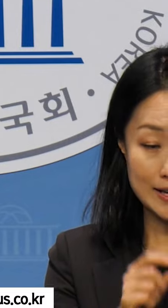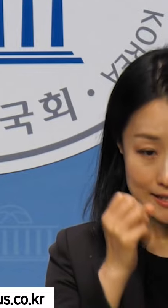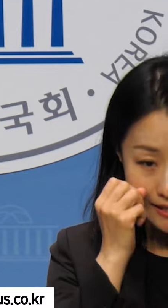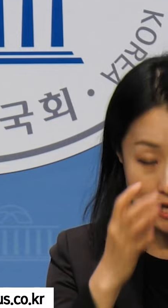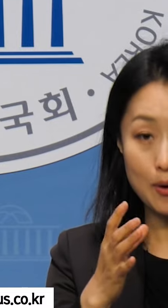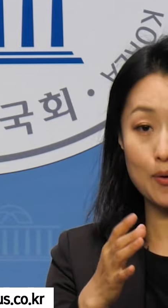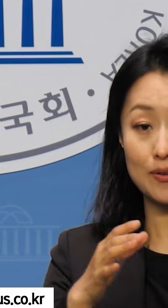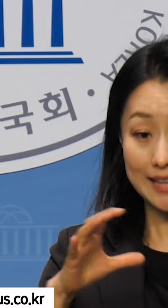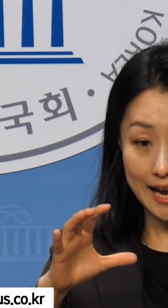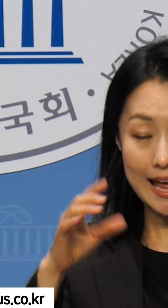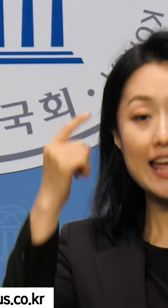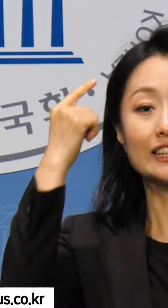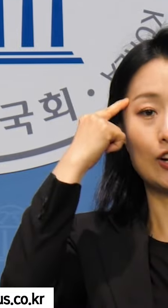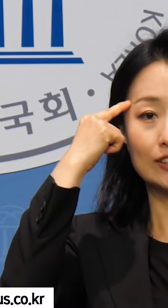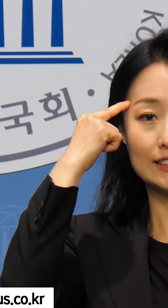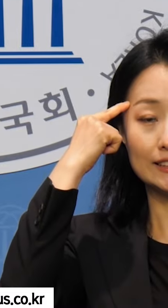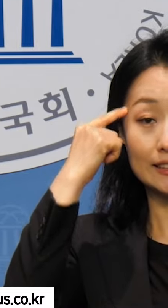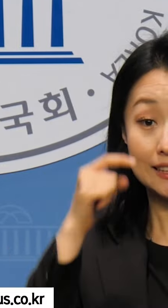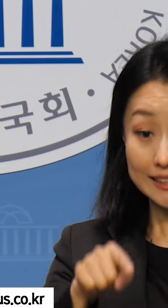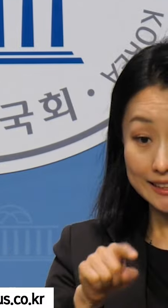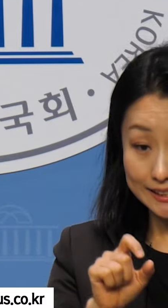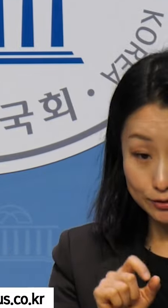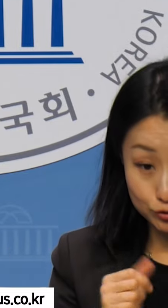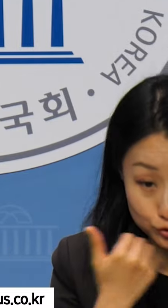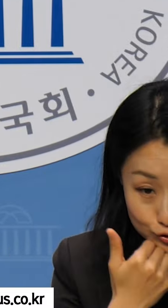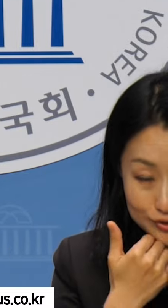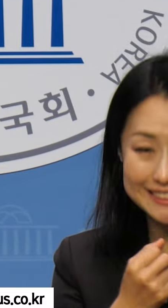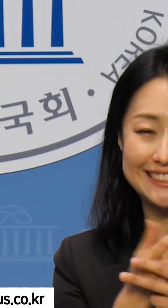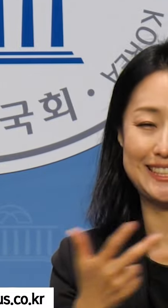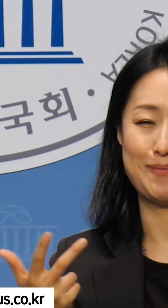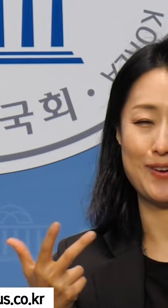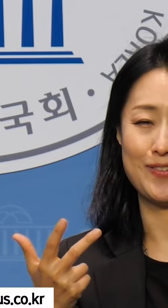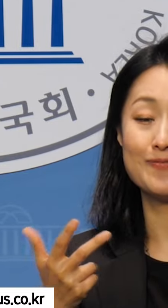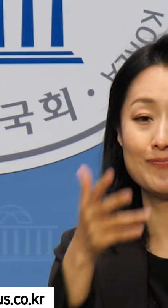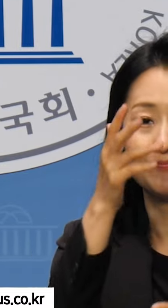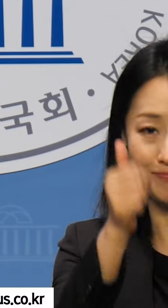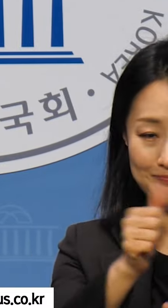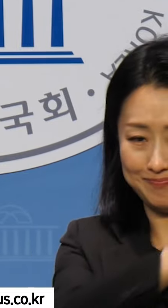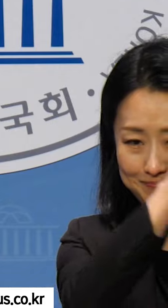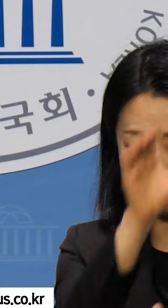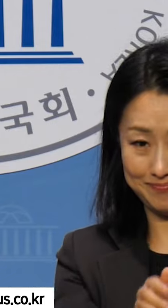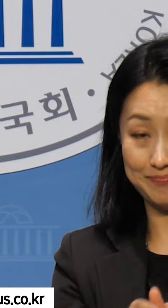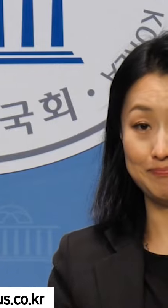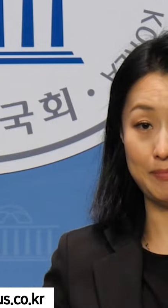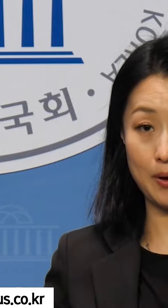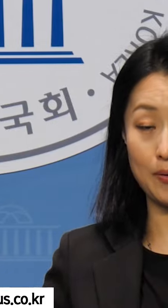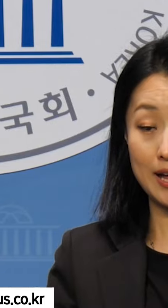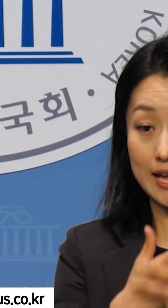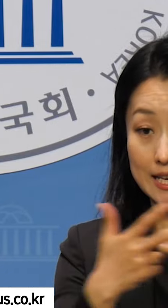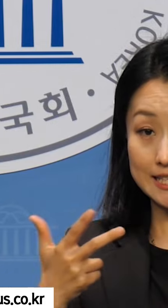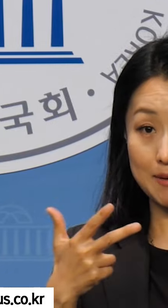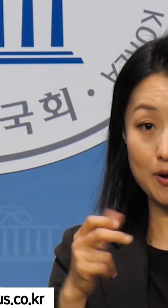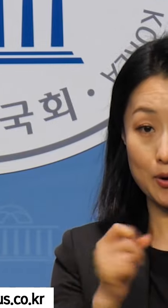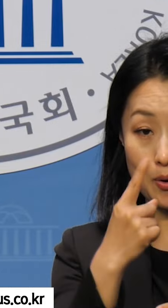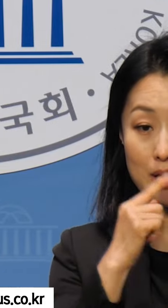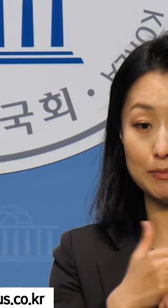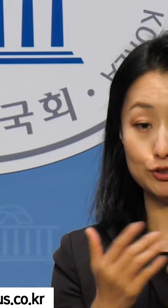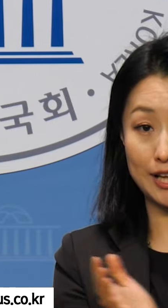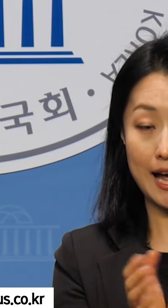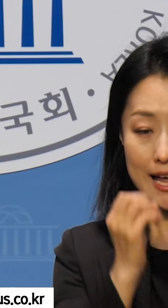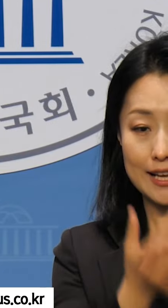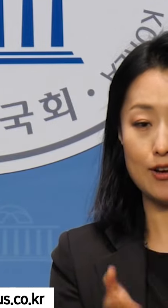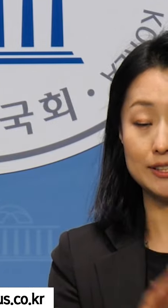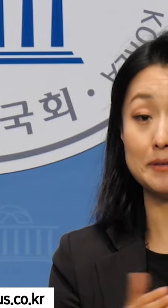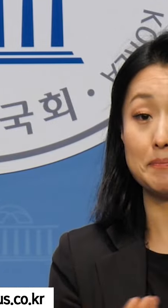하고 그 적임자는 이재명 전 대표임을 저는 확신합니다. 이재명의 민주당은 혁신으로 발전해